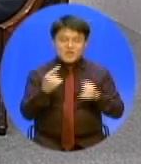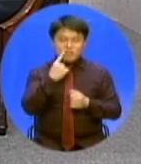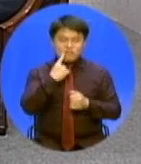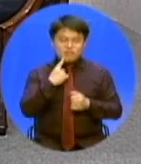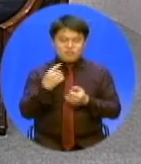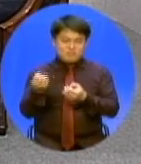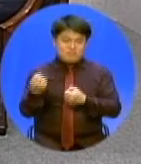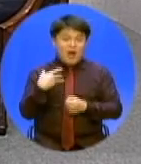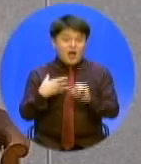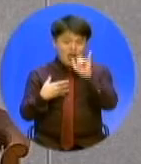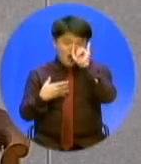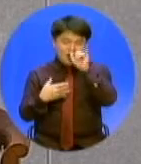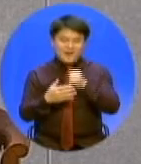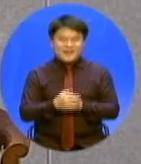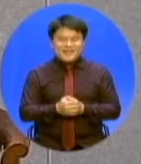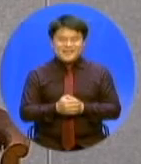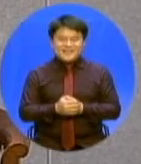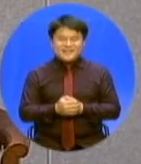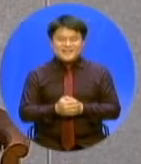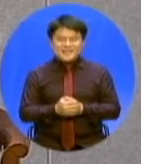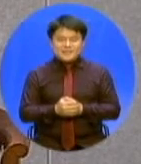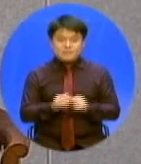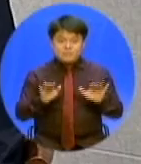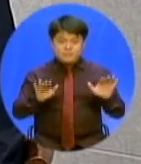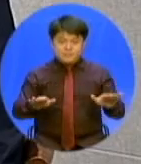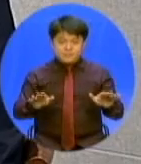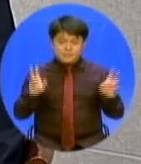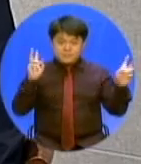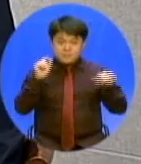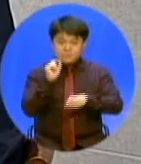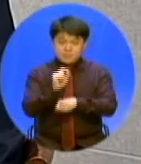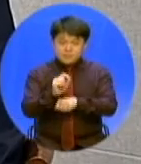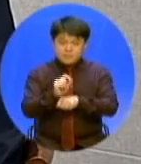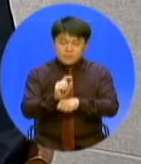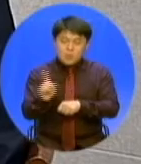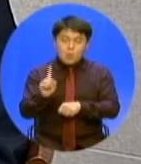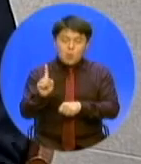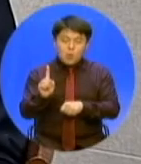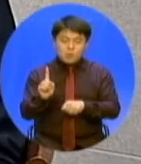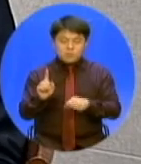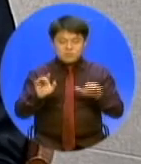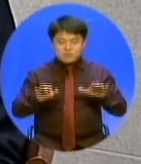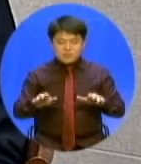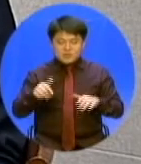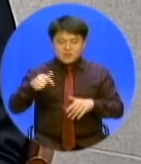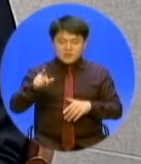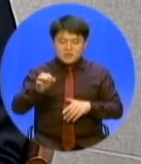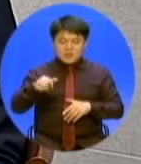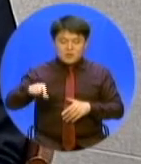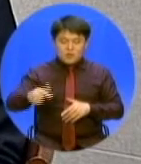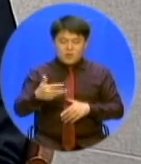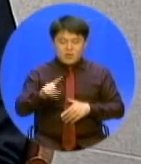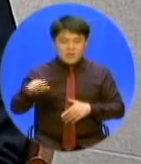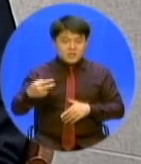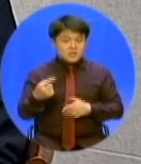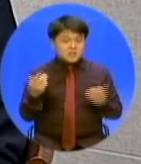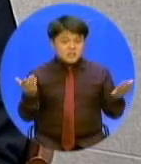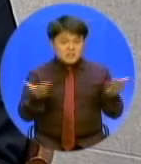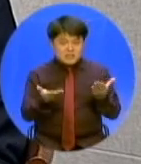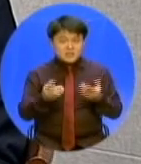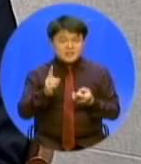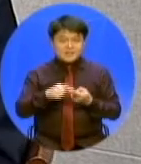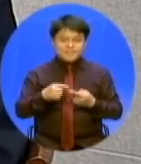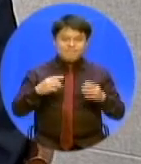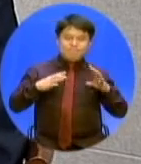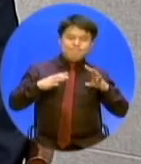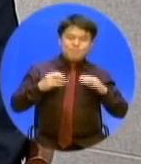상당히 부러워도 합니다. 예. 네. 지금은 직원들이 네. 다 아, 우리 회사에 있는 게 상당히